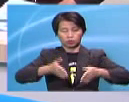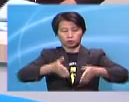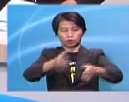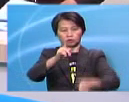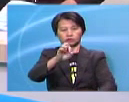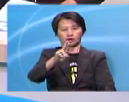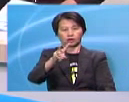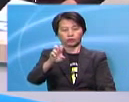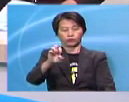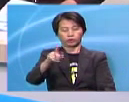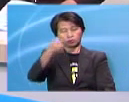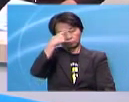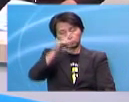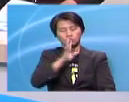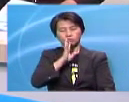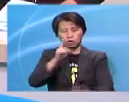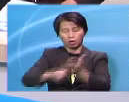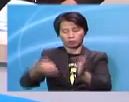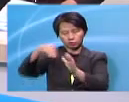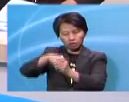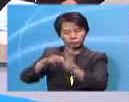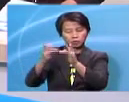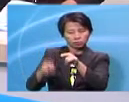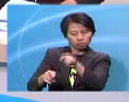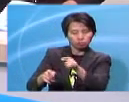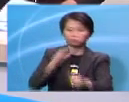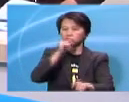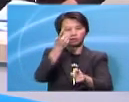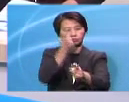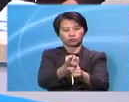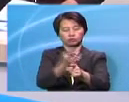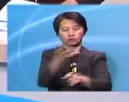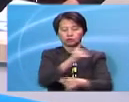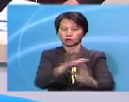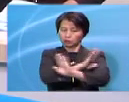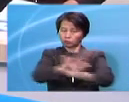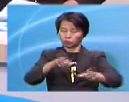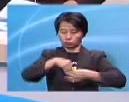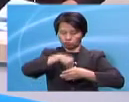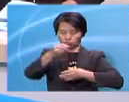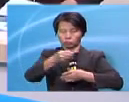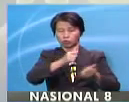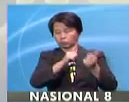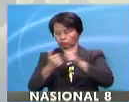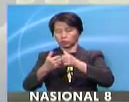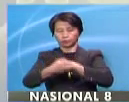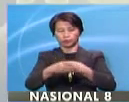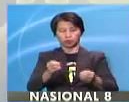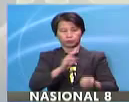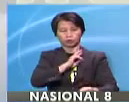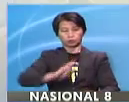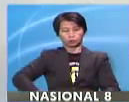itu bagi menegaskan apa yang disiarkan dan diterbitkan adalah tidak benar dan bukan dikeluarkan oleh pejabat